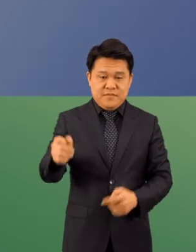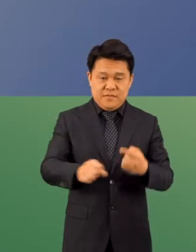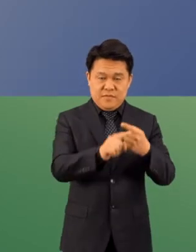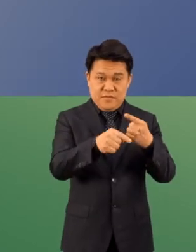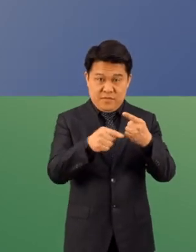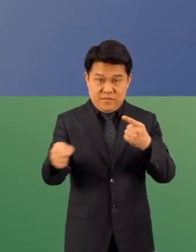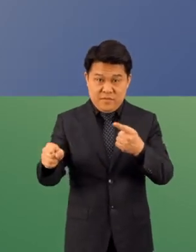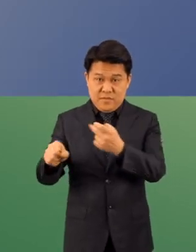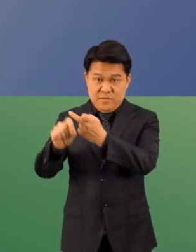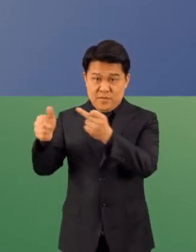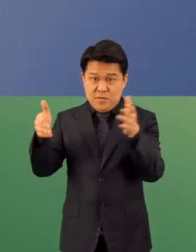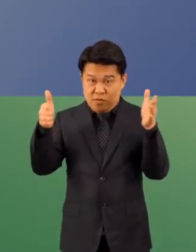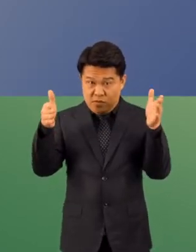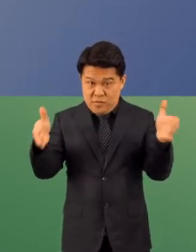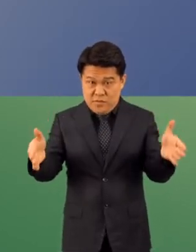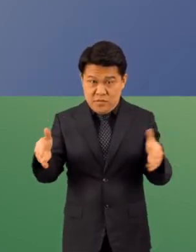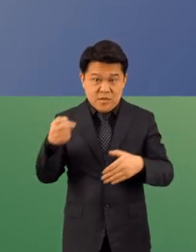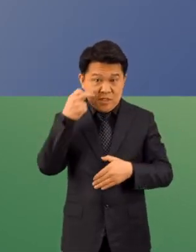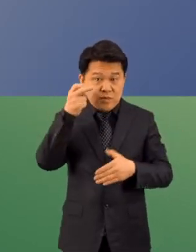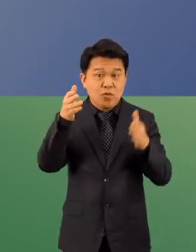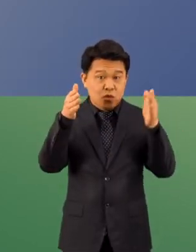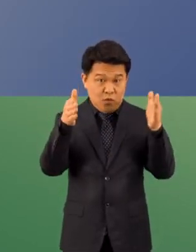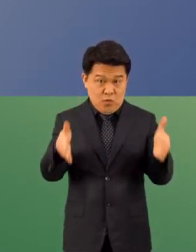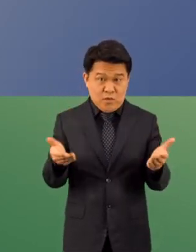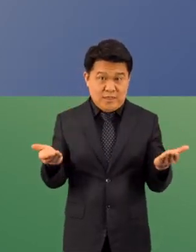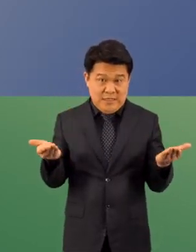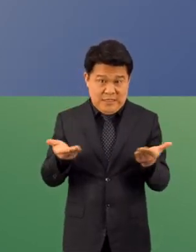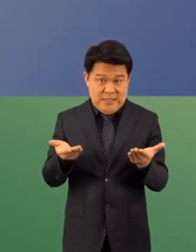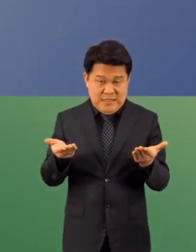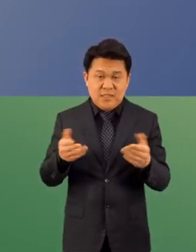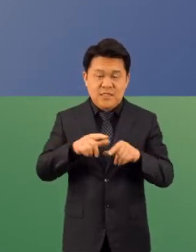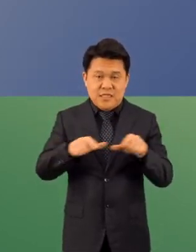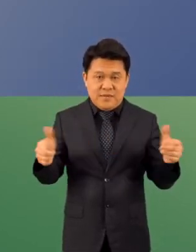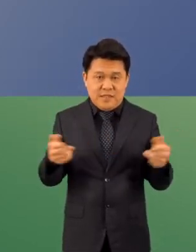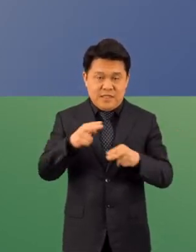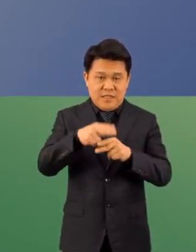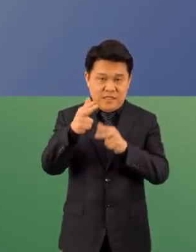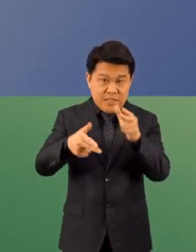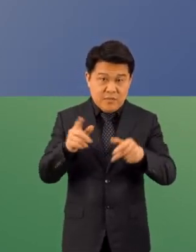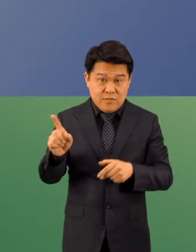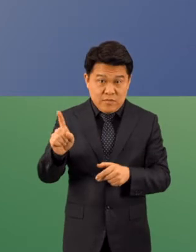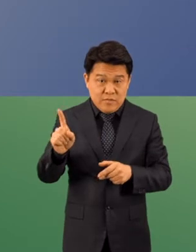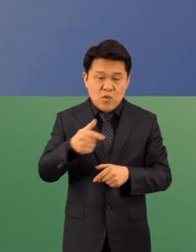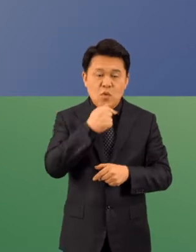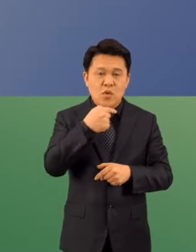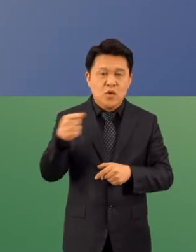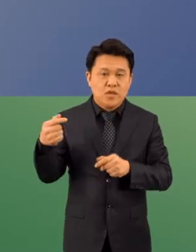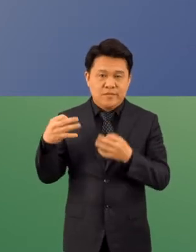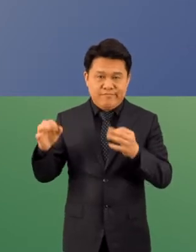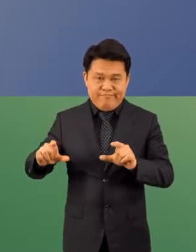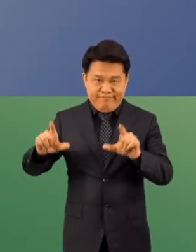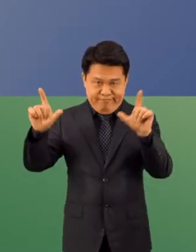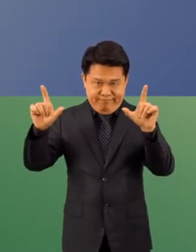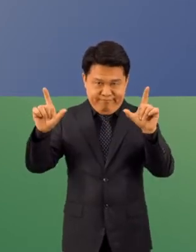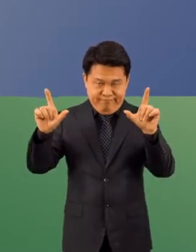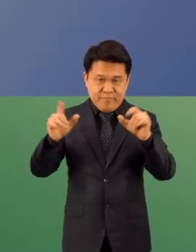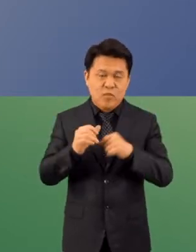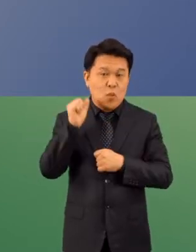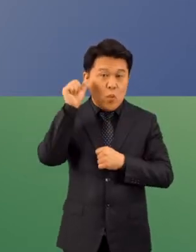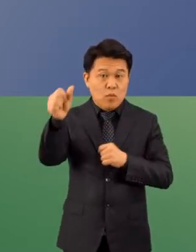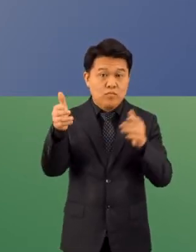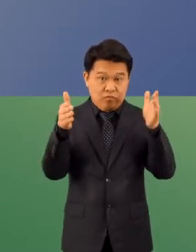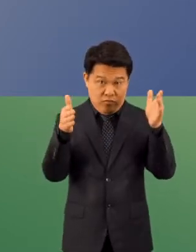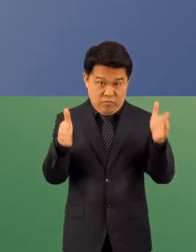2019년 1월부터 12월까지 12개월간 진행되는 일반형 일자리 사업의 근무는 월요일부터 금요일까지